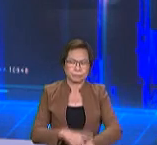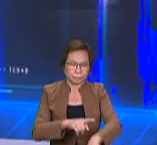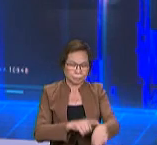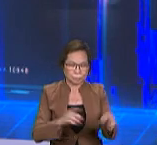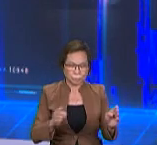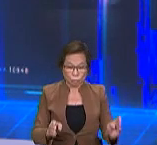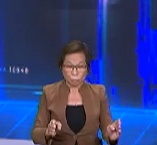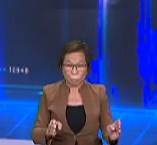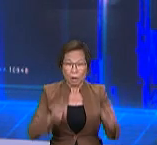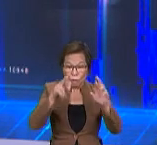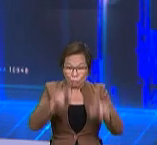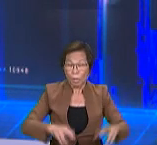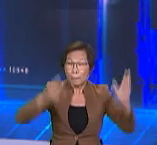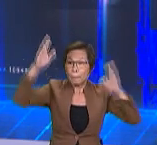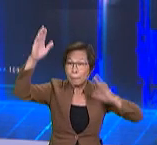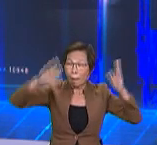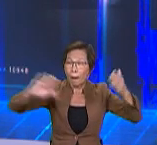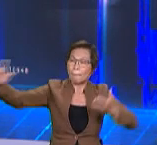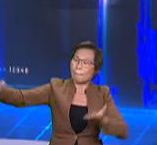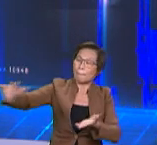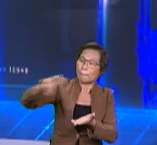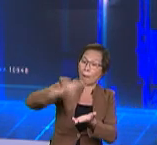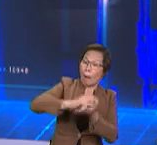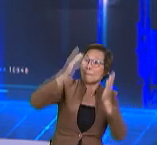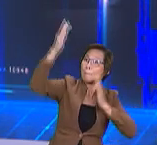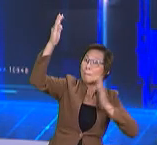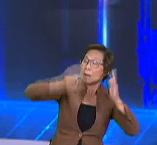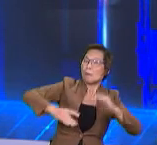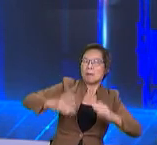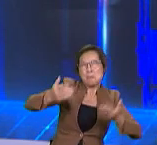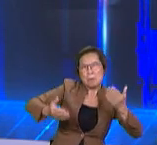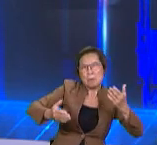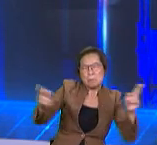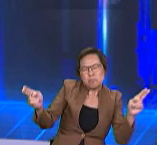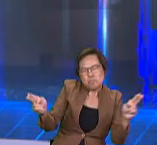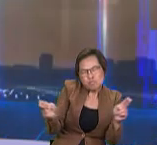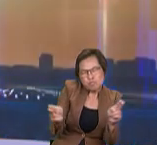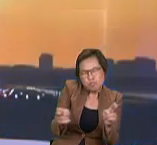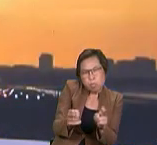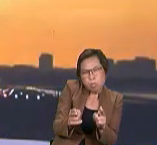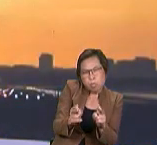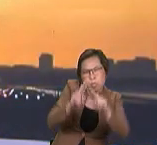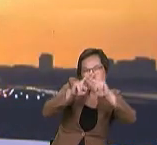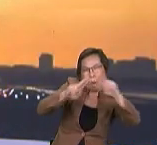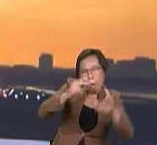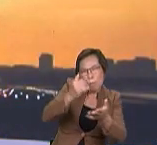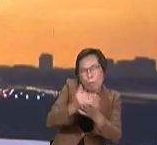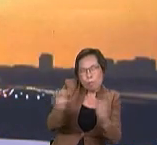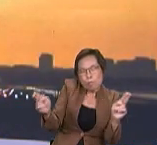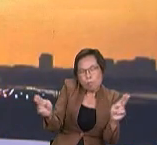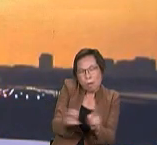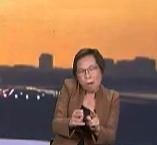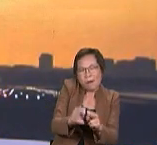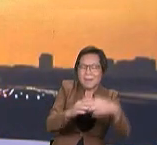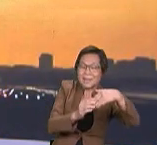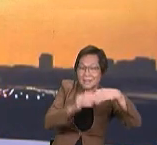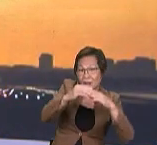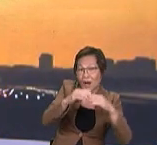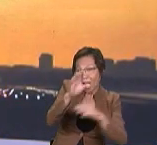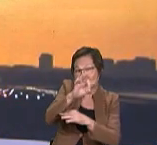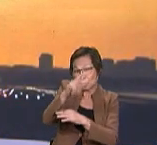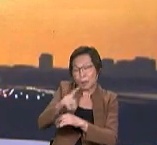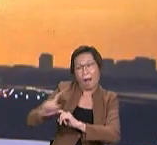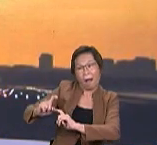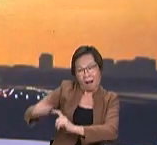Tempoh kuarantin bagi rakyat Malaysia yang pulang semula ke negara ini mungkin akan dipendekkan. Itu antara kelonggaran SOP yang akan